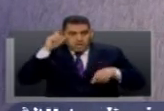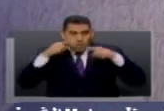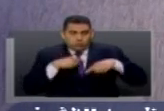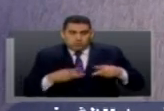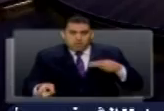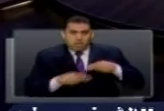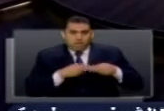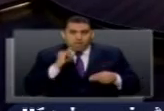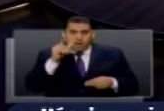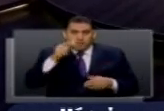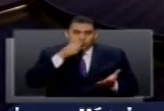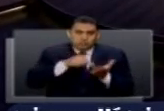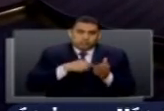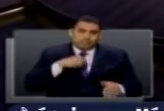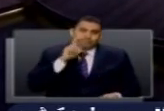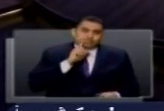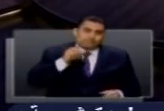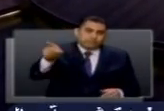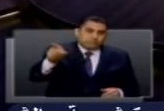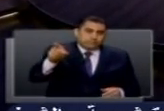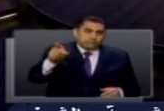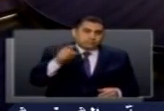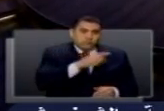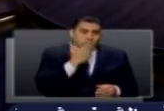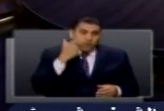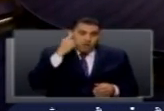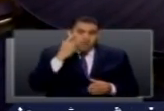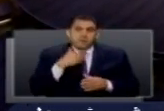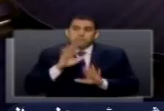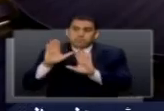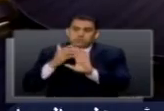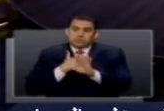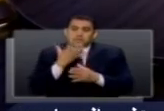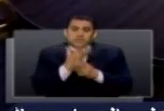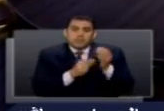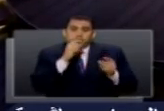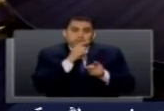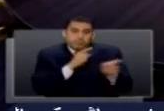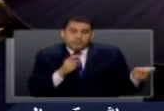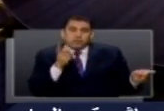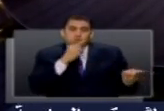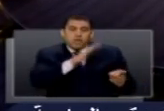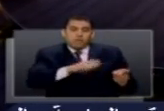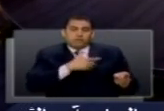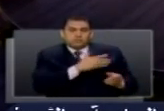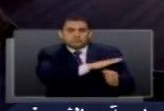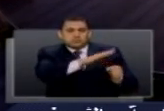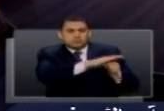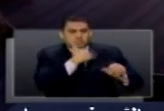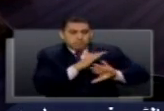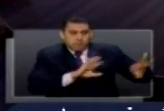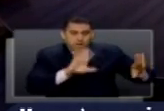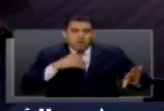العربي الام قال اذا نقتل نسائنا واطفالنا ونخرج نقاتل حتى نضمن يعني